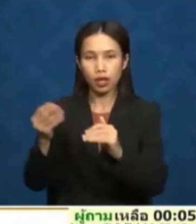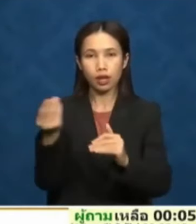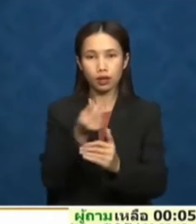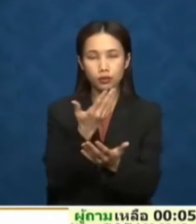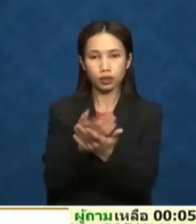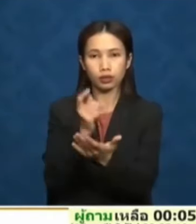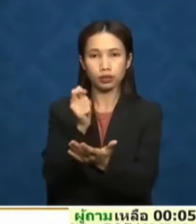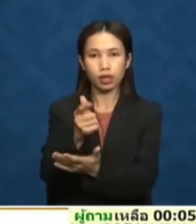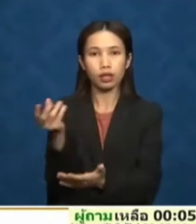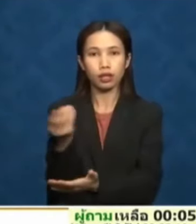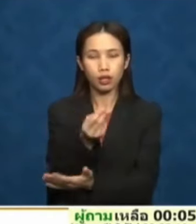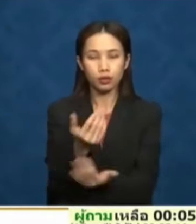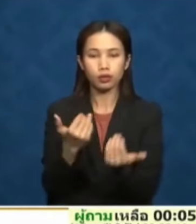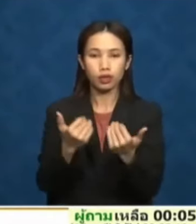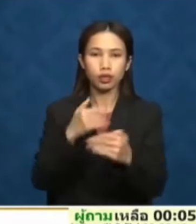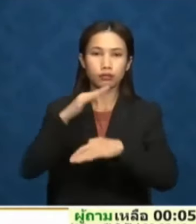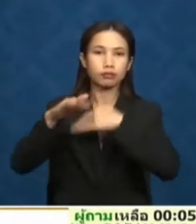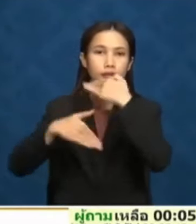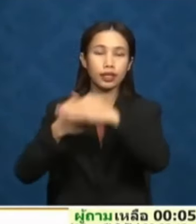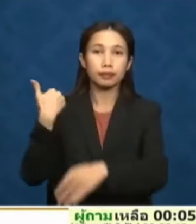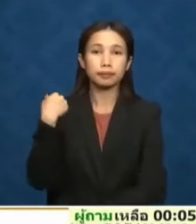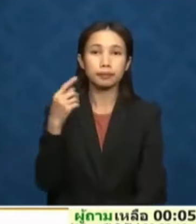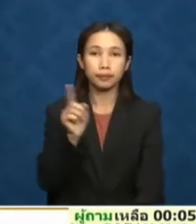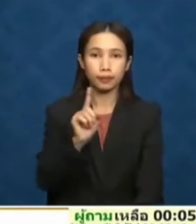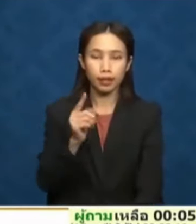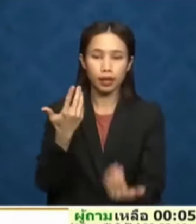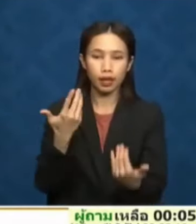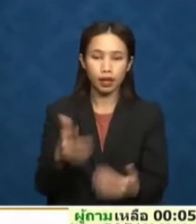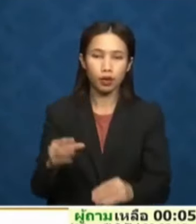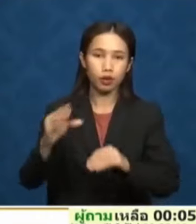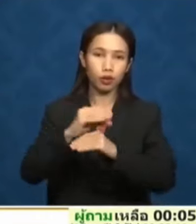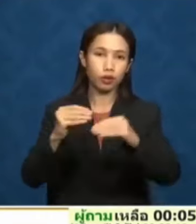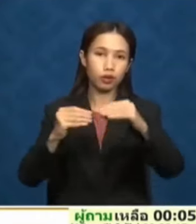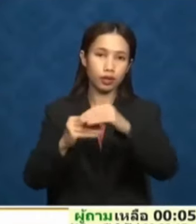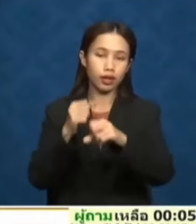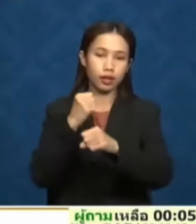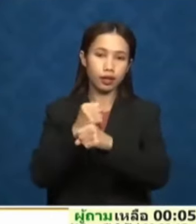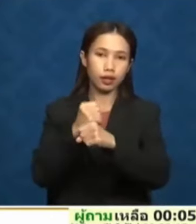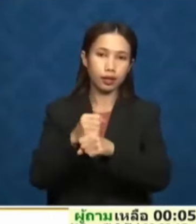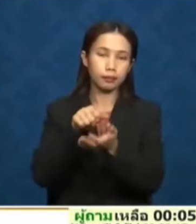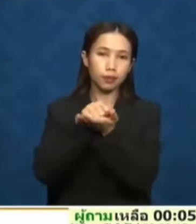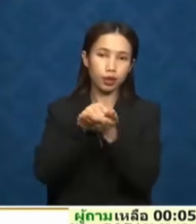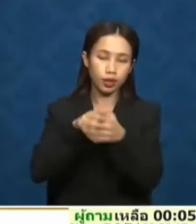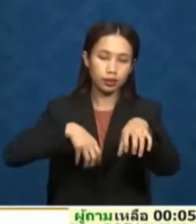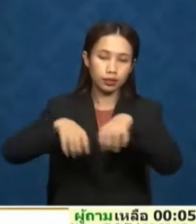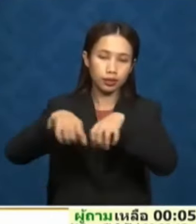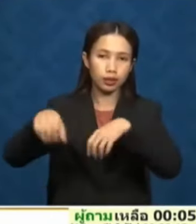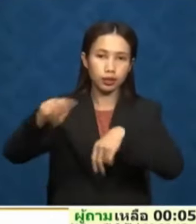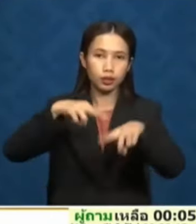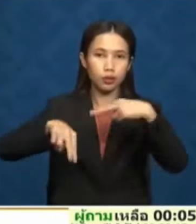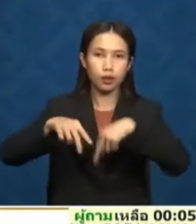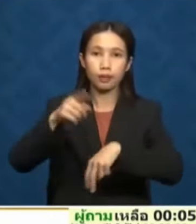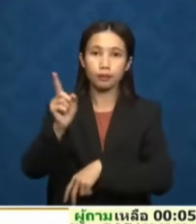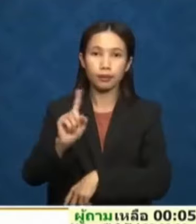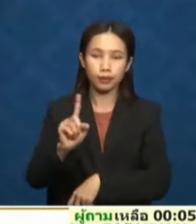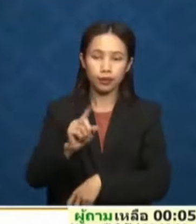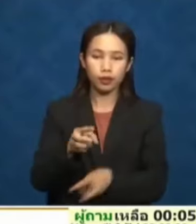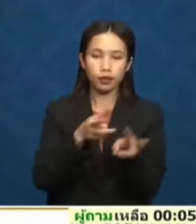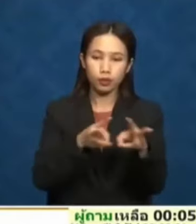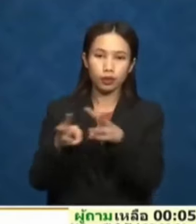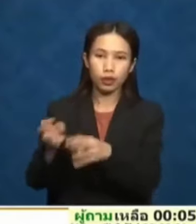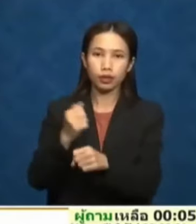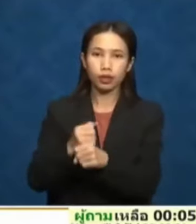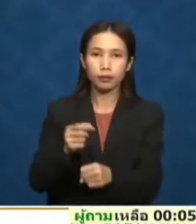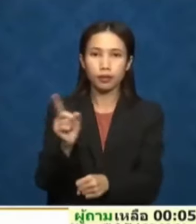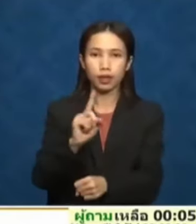เร็วปัจจุบันมีความคืบหน้าอย่างไรและมีโครงการโครงสร้างการบริหารเป็นแบบไหนจะดำเนินการอย่าง